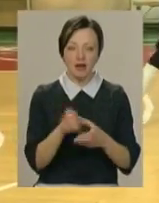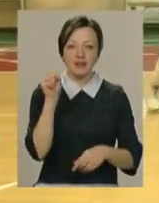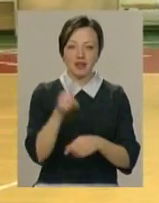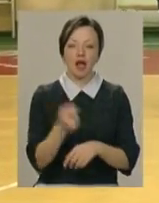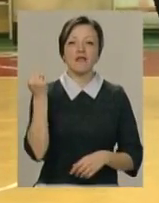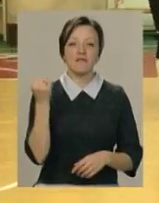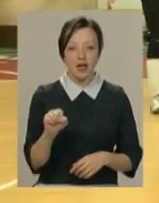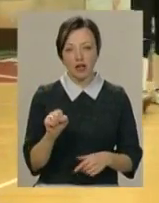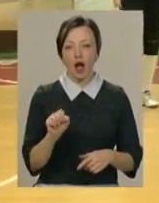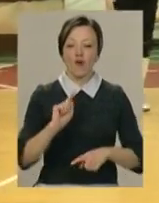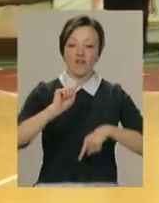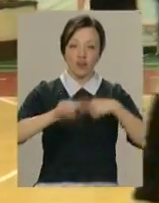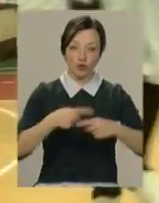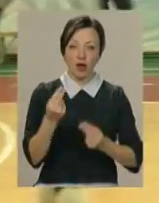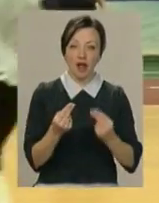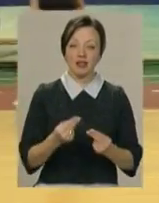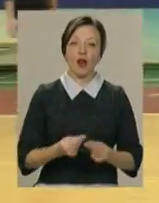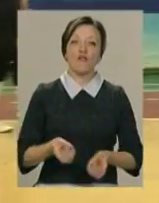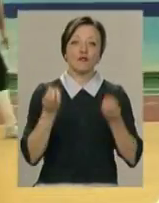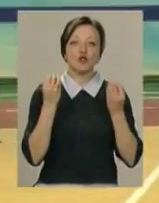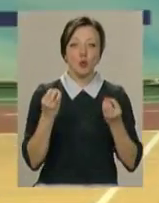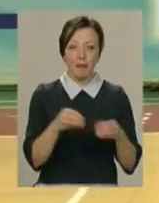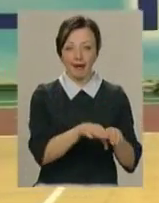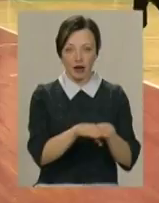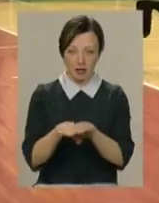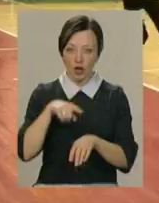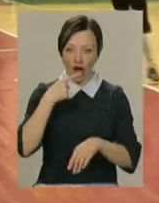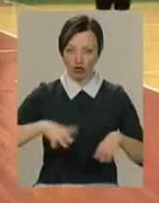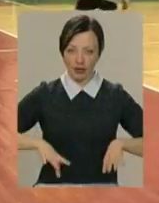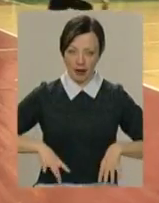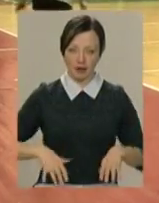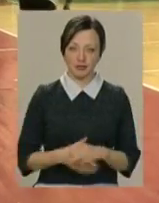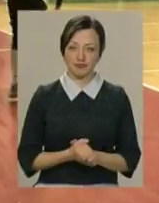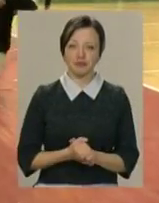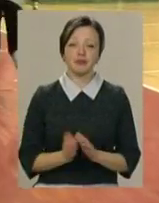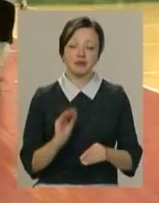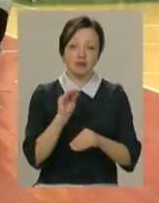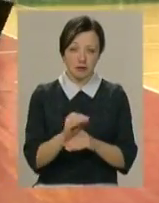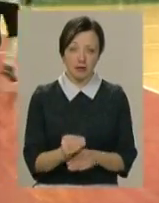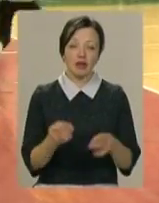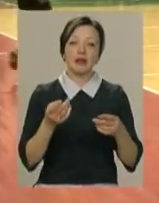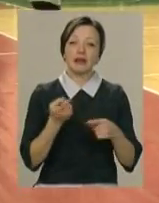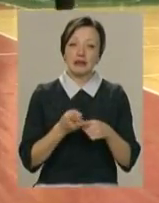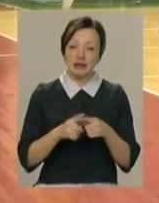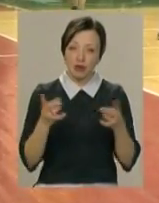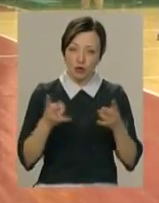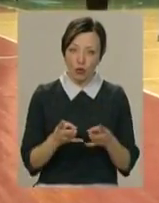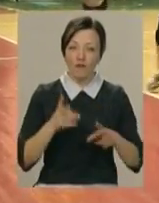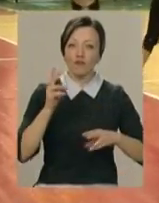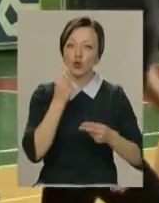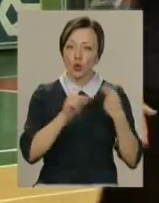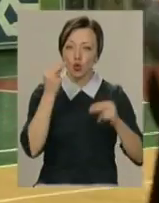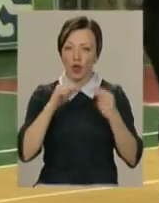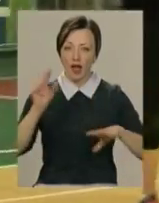завдання виграти, аби в наступному грати в суперлізі, каже тренер команди Олексій Колісецький. І додає, для цього в клубі вдосконалюють